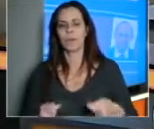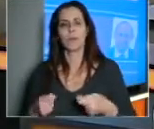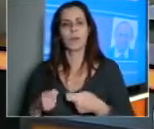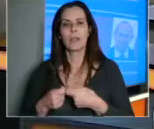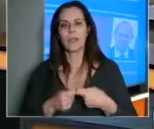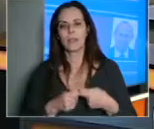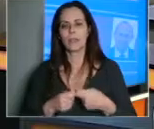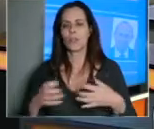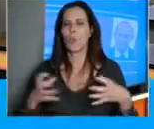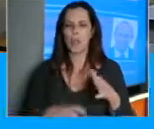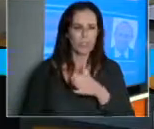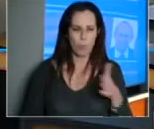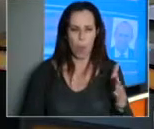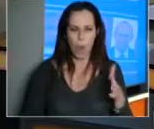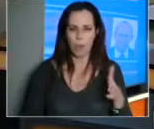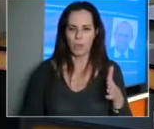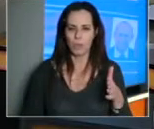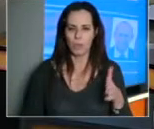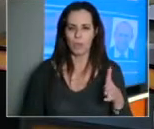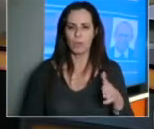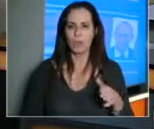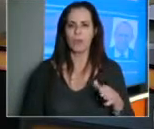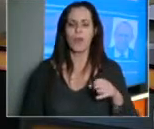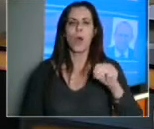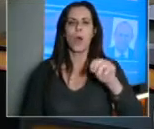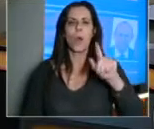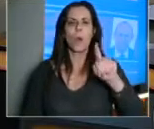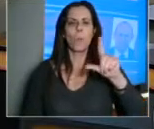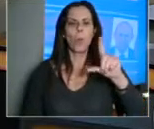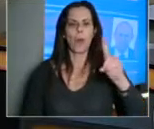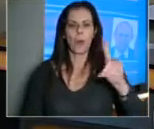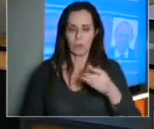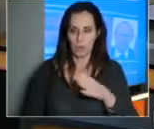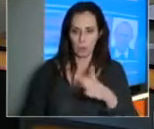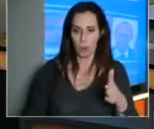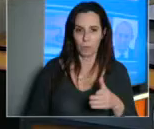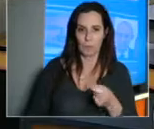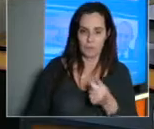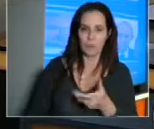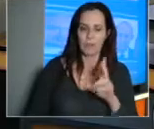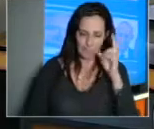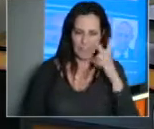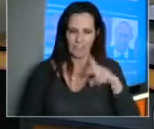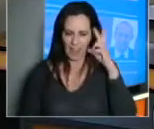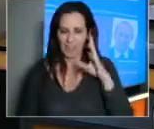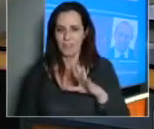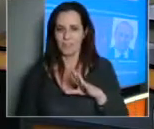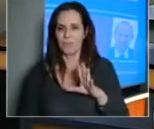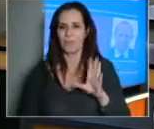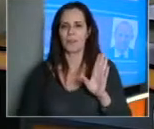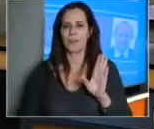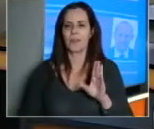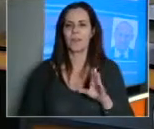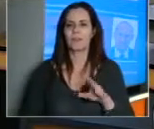תנועת מולד, זה ארגון שמאל שמפרסם כל מיני דוחים בנושאים. ממומן מכספי... הבנתי, אוקיי, לא משנה, נתייחס